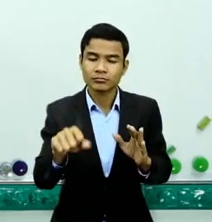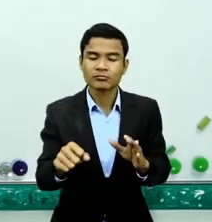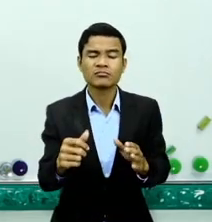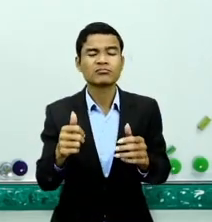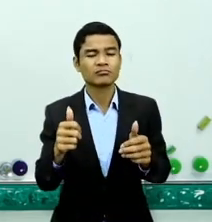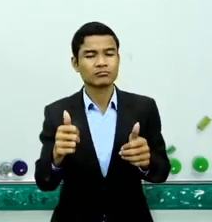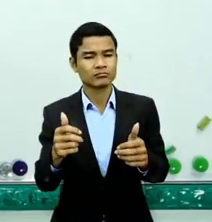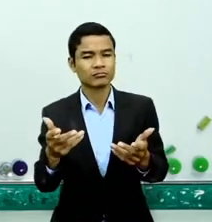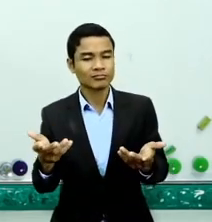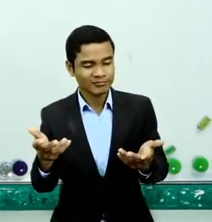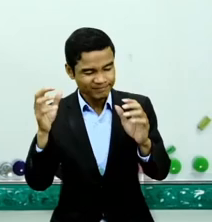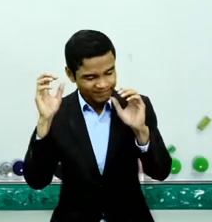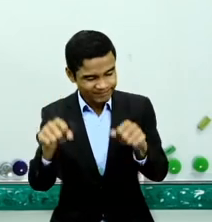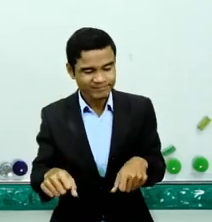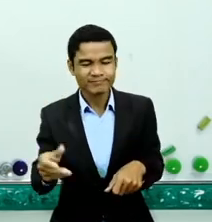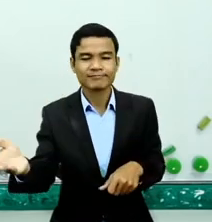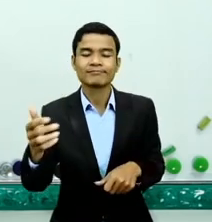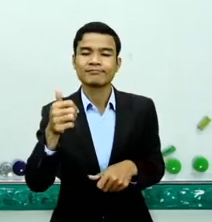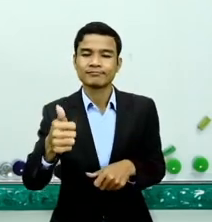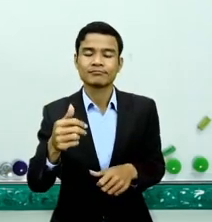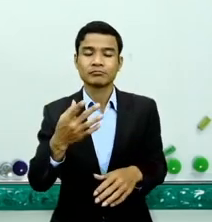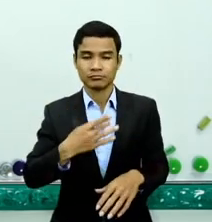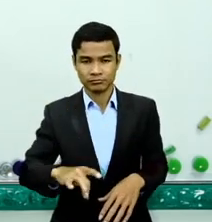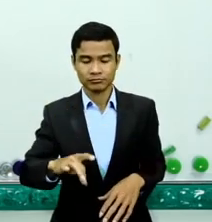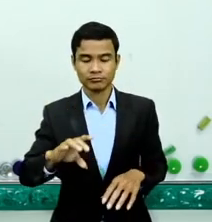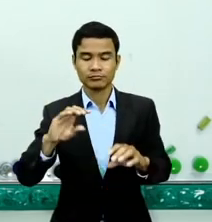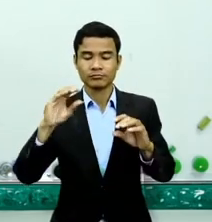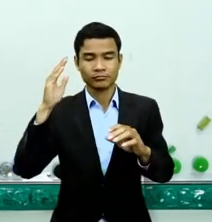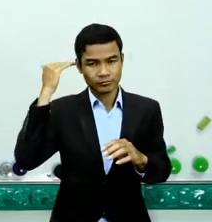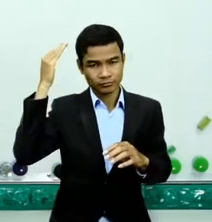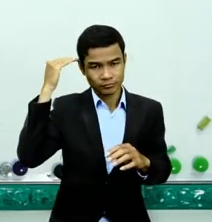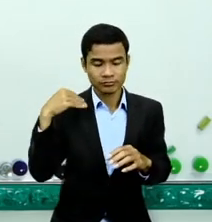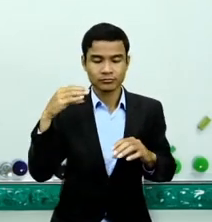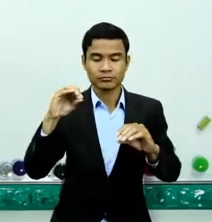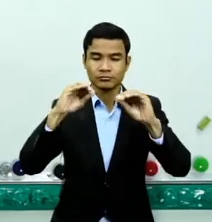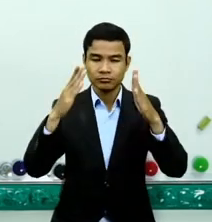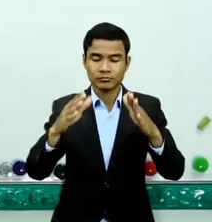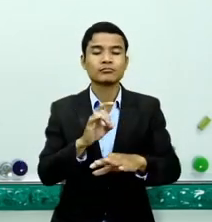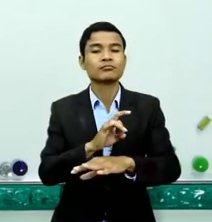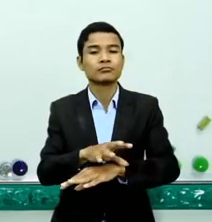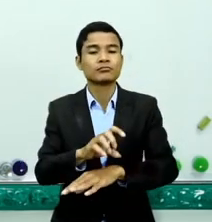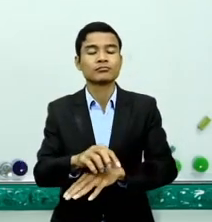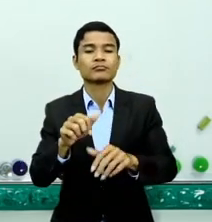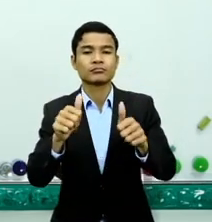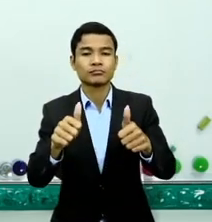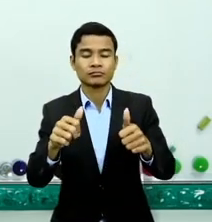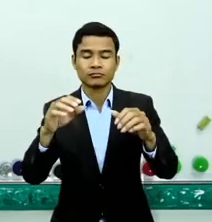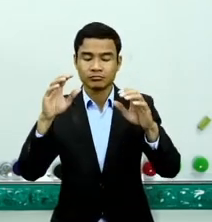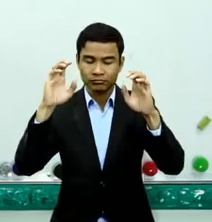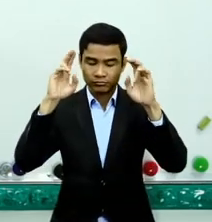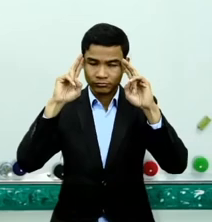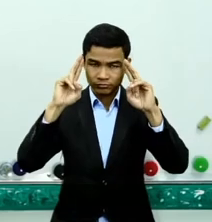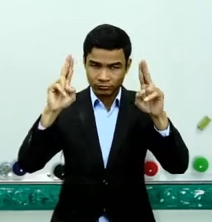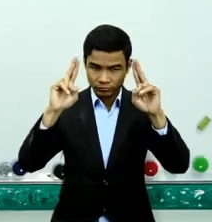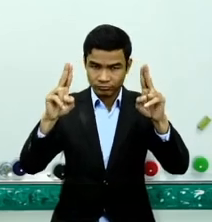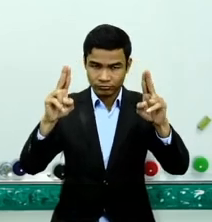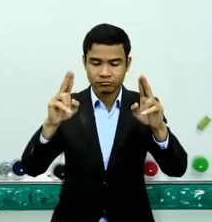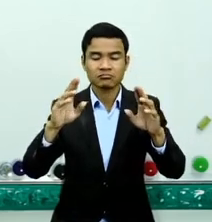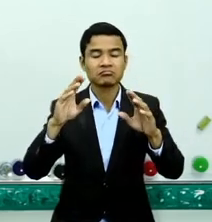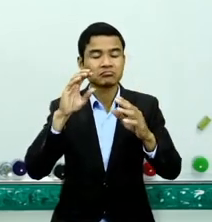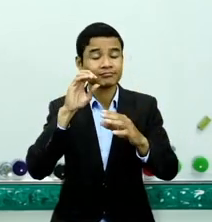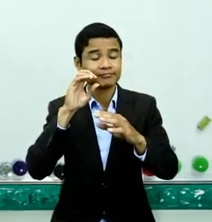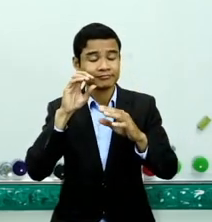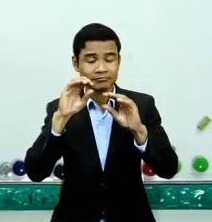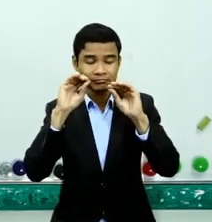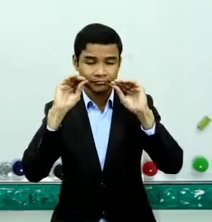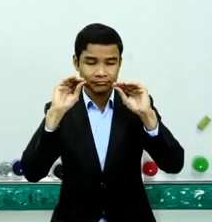chá lo na con để xa tay lục rùn lục rùn nâng chỉ nẹp đó đồng bồ miền lo lo nâng chỉ nẹp đó chấm nẹp